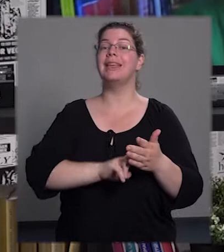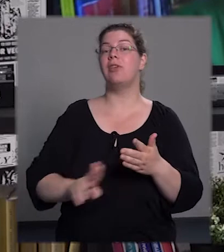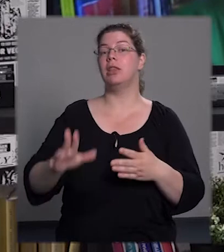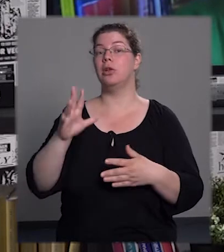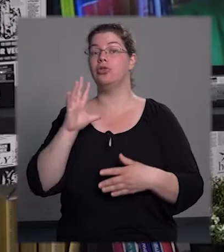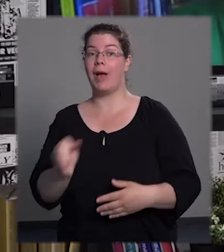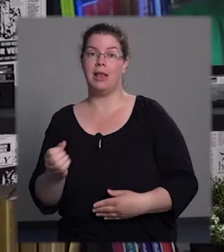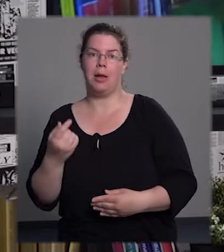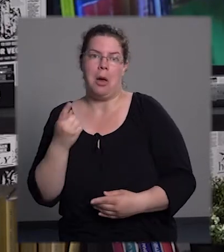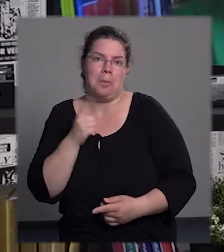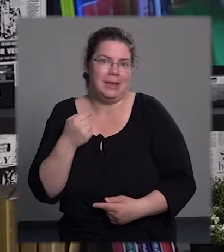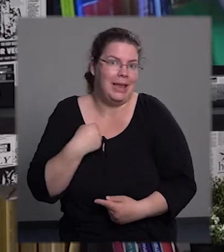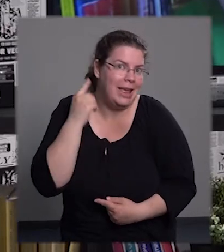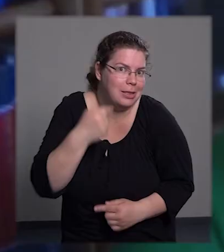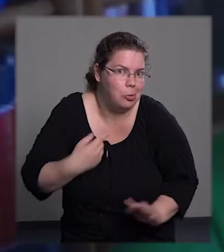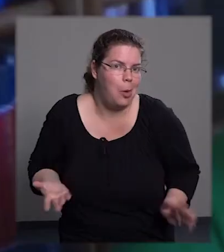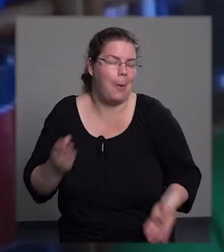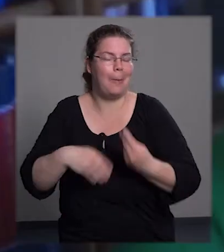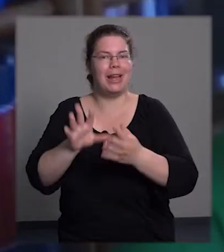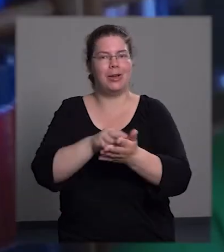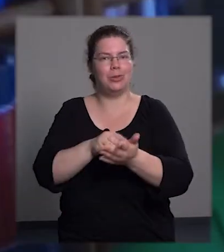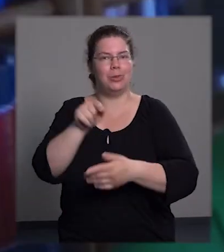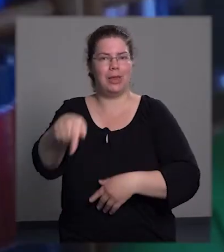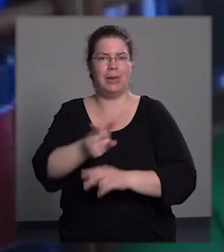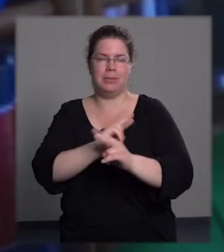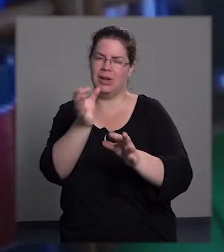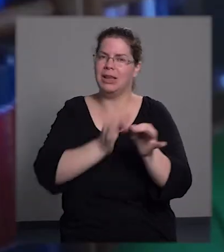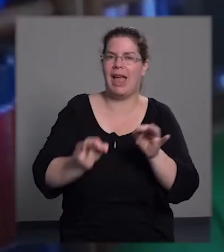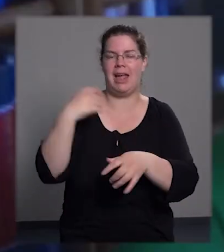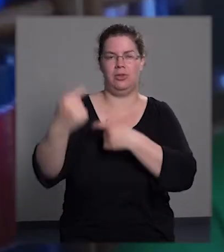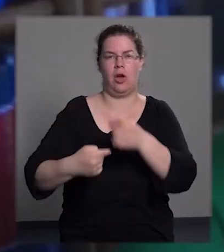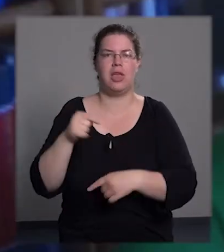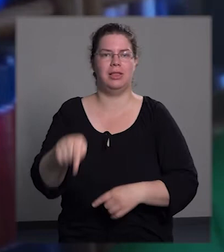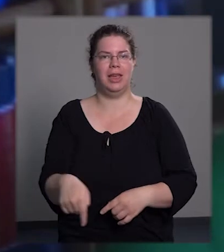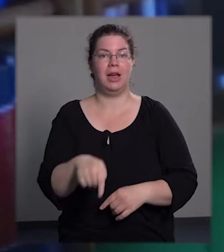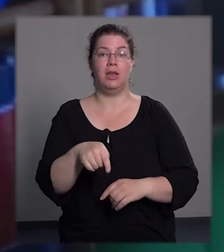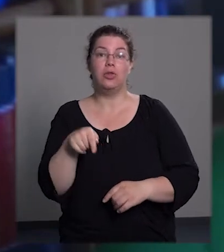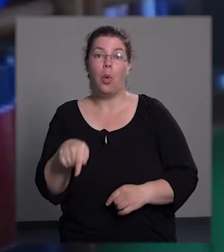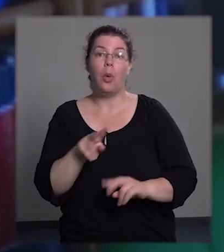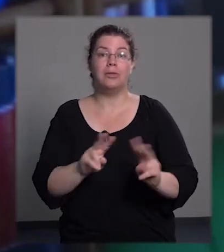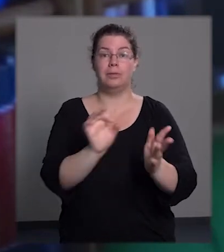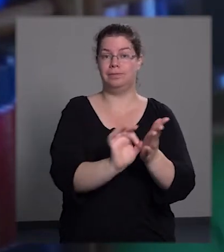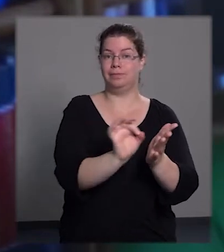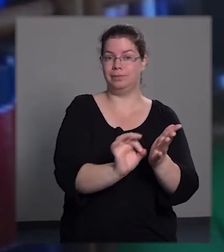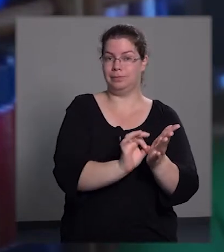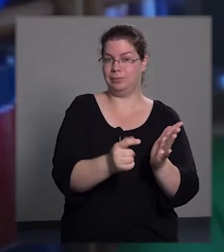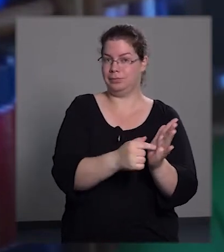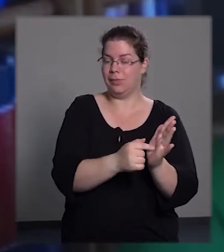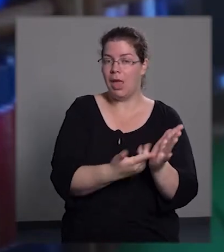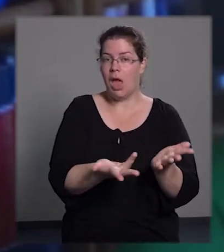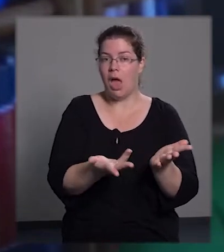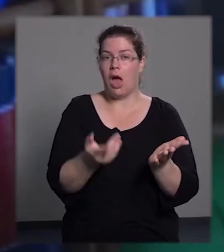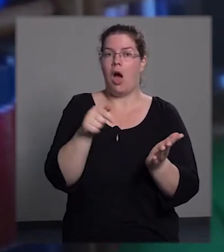tudok, mert ugye mivel a gyűjteményünkben van az ő teljes hagyatéka, azért az iratanyagban ott van, hát ő első körben Debrecennek ajánlotta fel